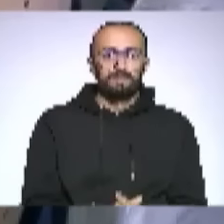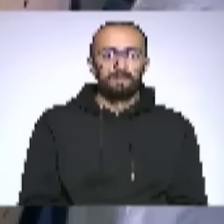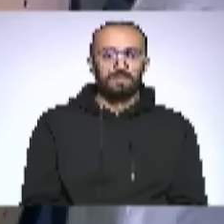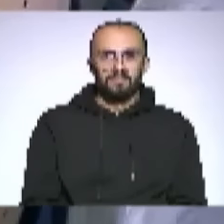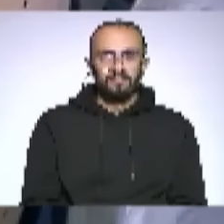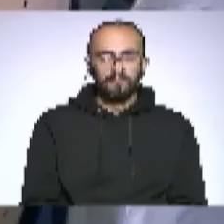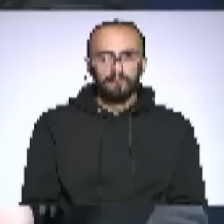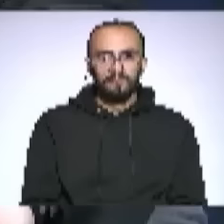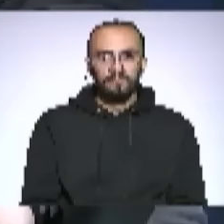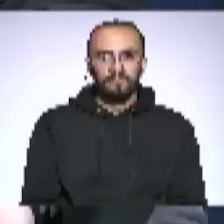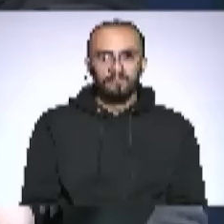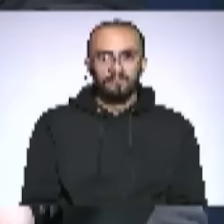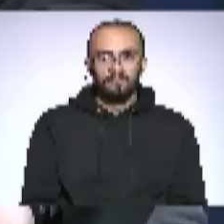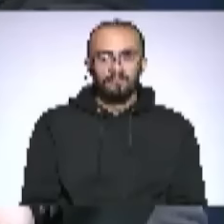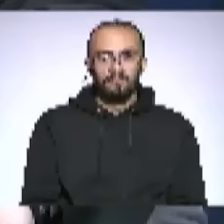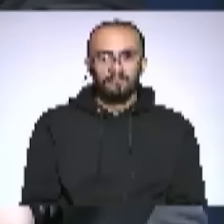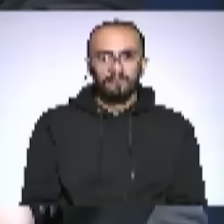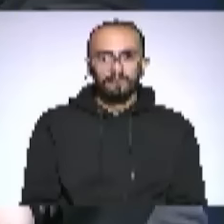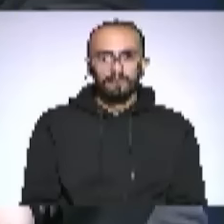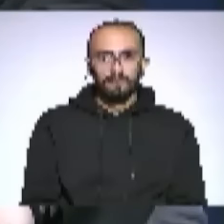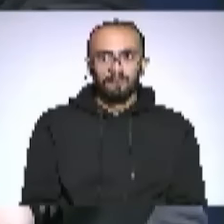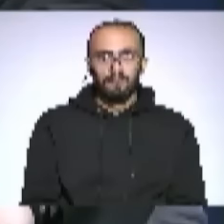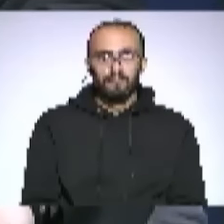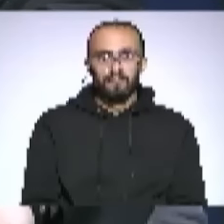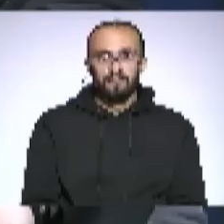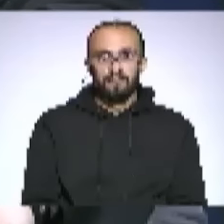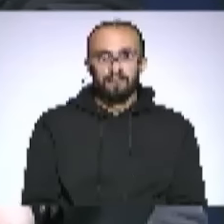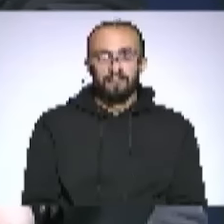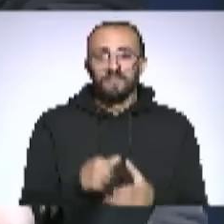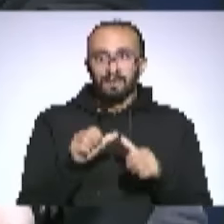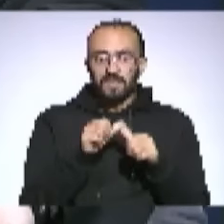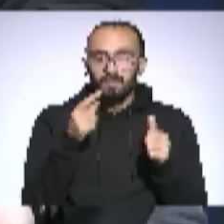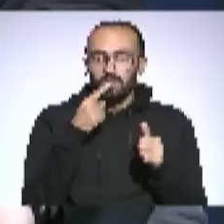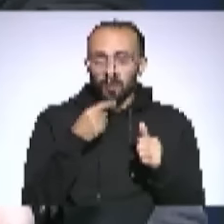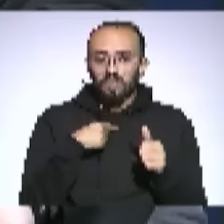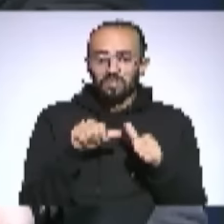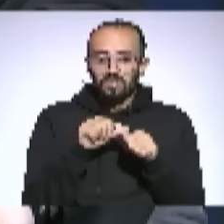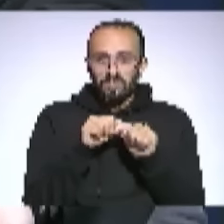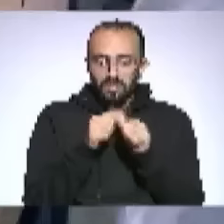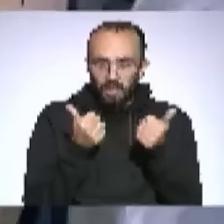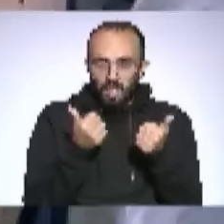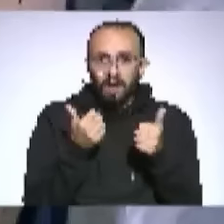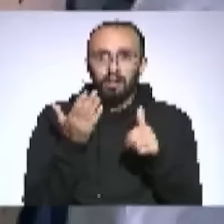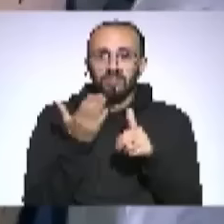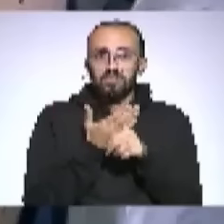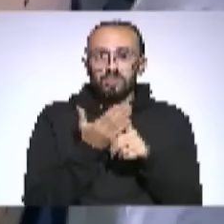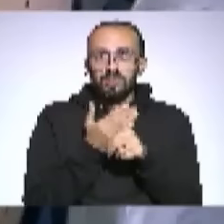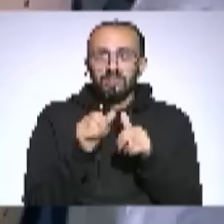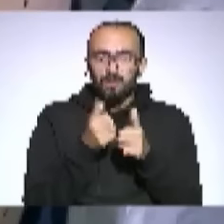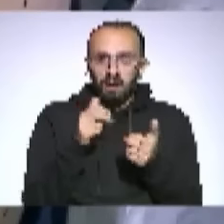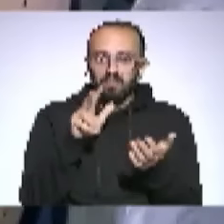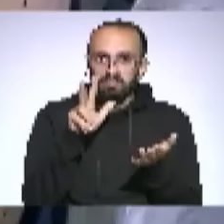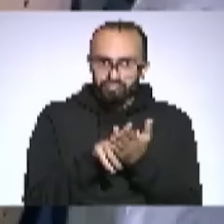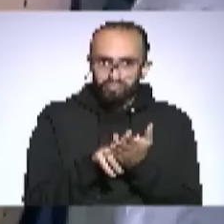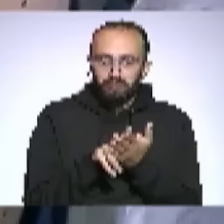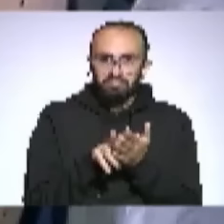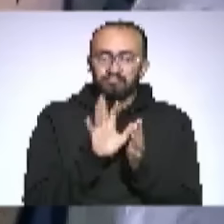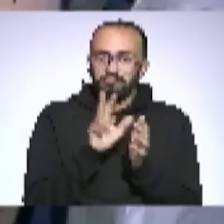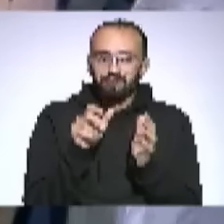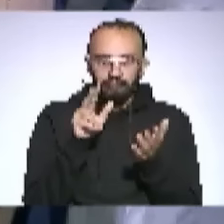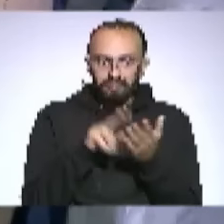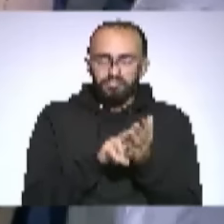لعله الزنا ولا عله زنا لم يحدث بعد طلاق لا هو بيقول حاله ط طلاق لعله الزنا ومثبته باعتراف الزوج في المجلس